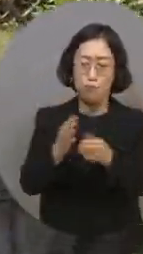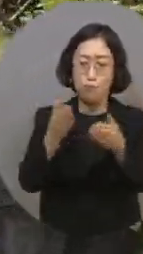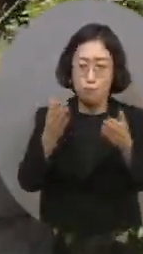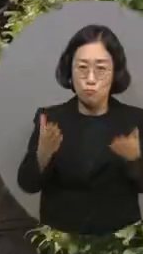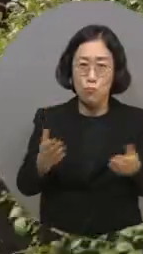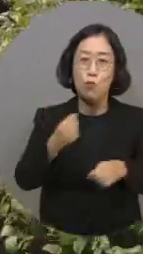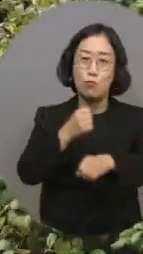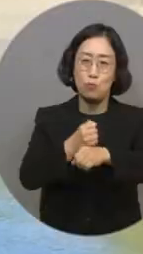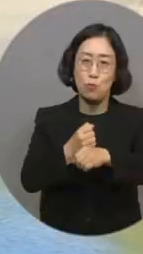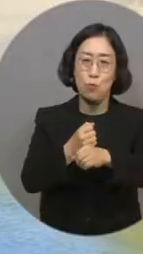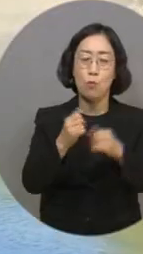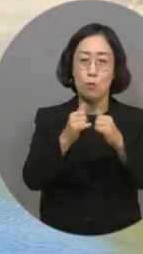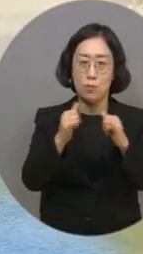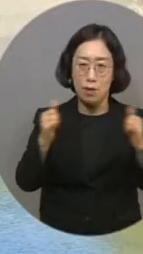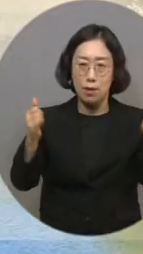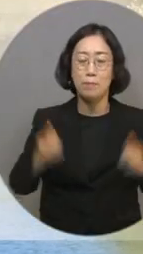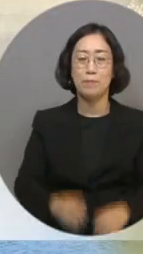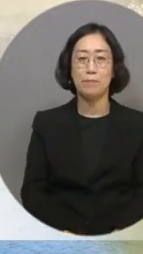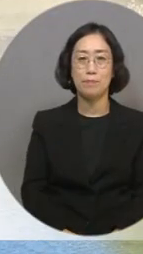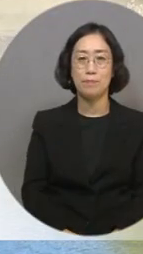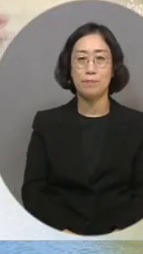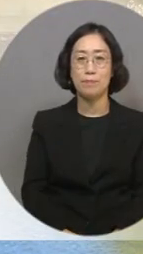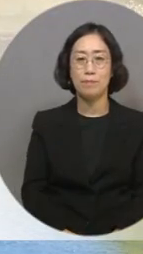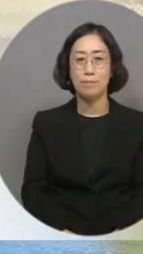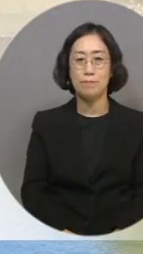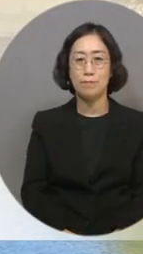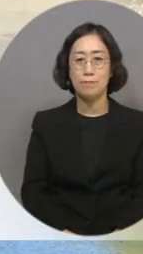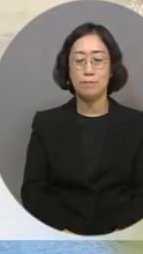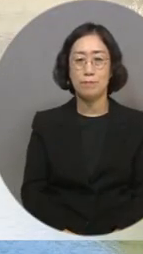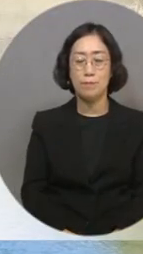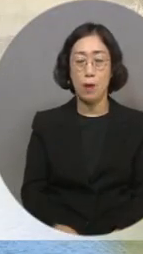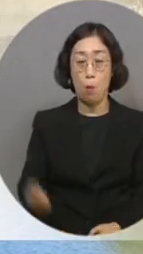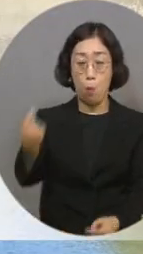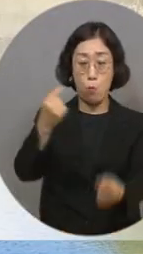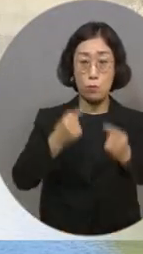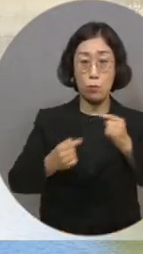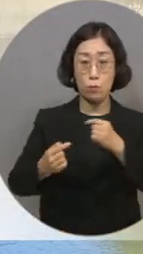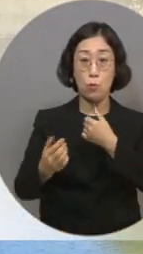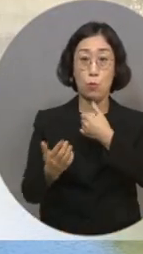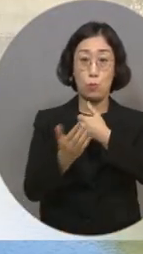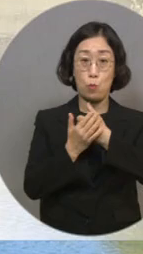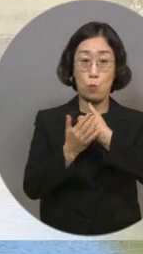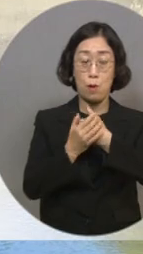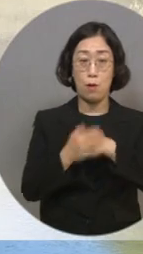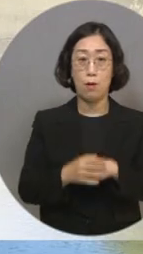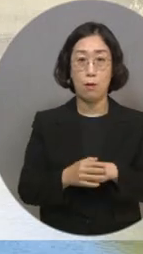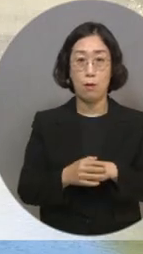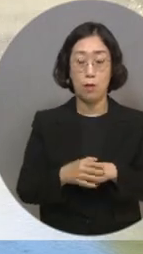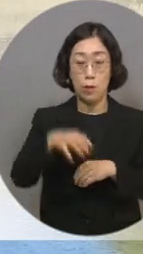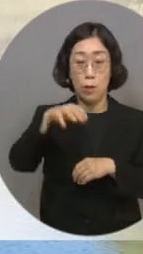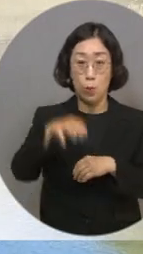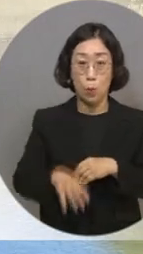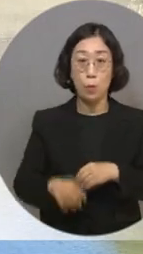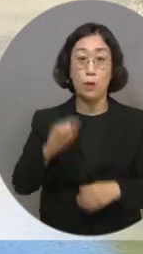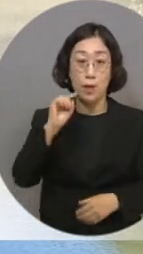일꾼들입니다. 아, 이렇게 여분들이 이렇게 오셔가지고 한국 정원을